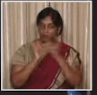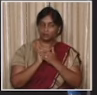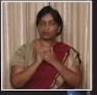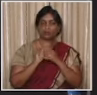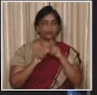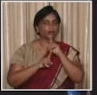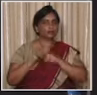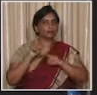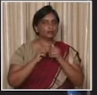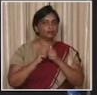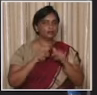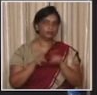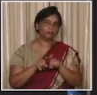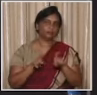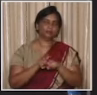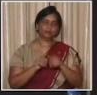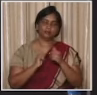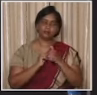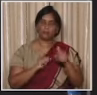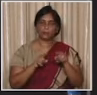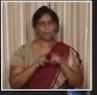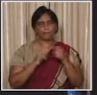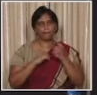කරනකොට 2023